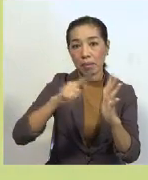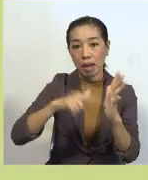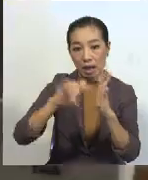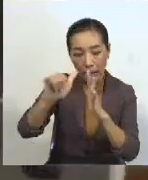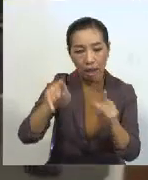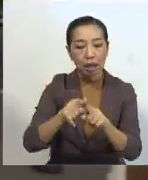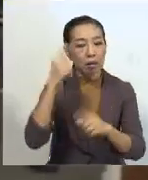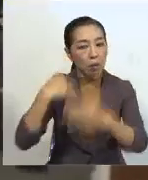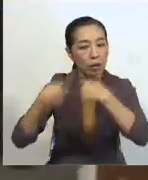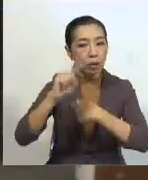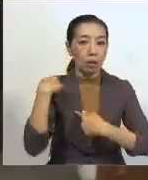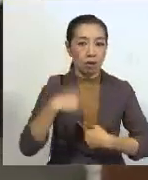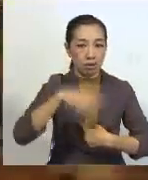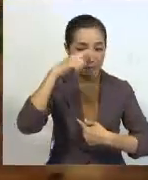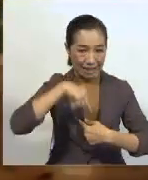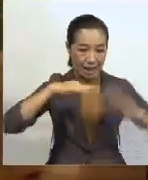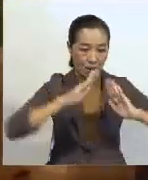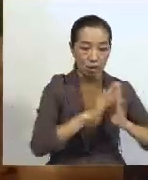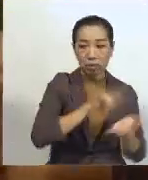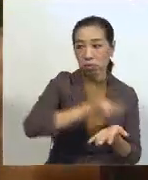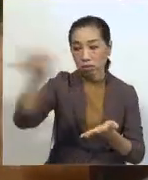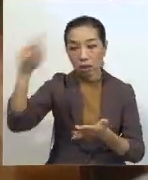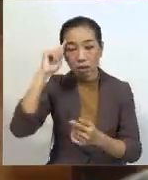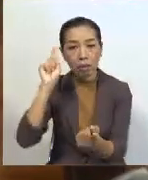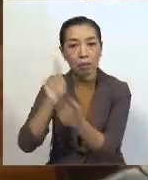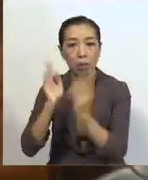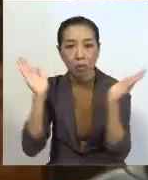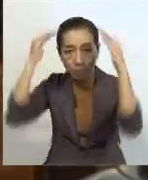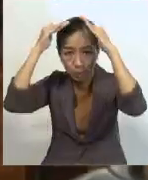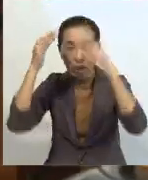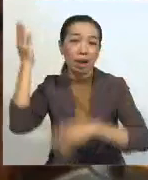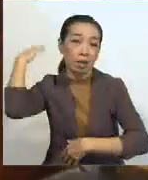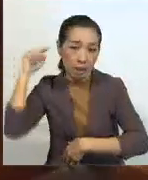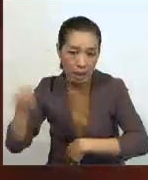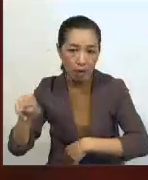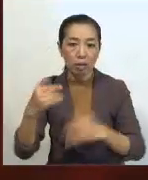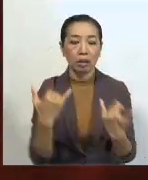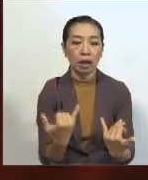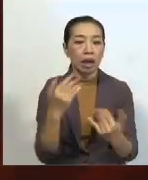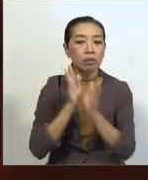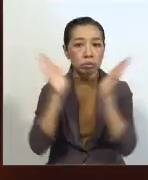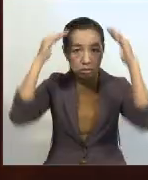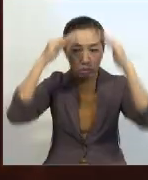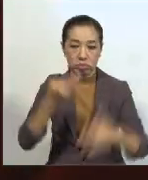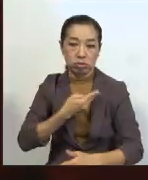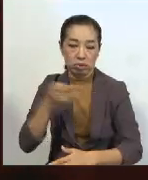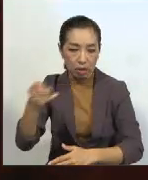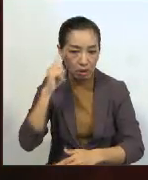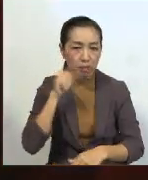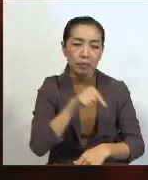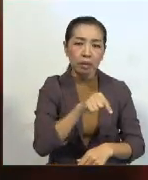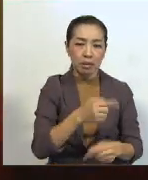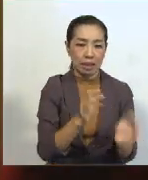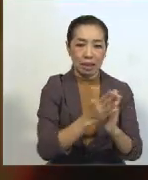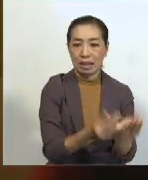อที่6รวมถึงพระเมตตาจากสมเด็จพระสันตะปาปาฟรังซิสที่ให้คณะสงฆ์วัดโพถวายหนังสือแด่พระองค์ท่านเมื่อปี